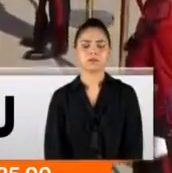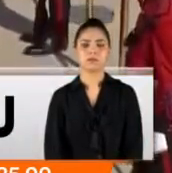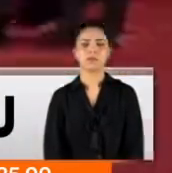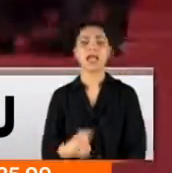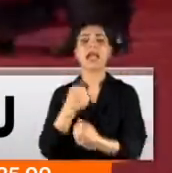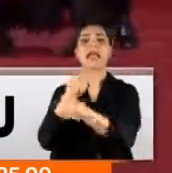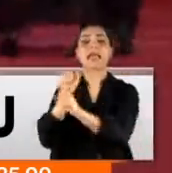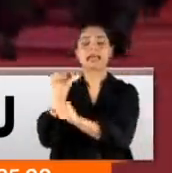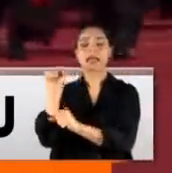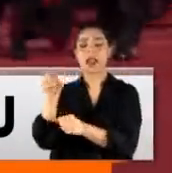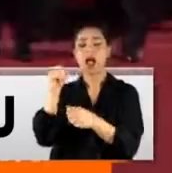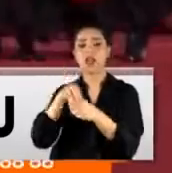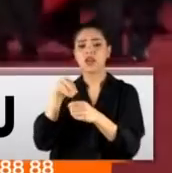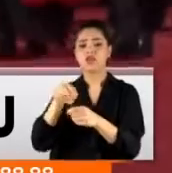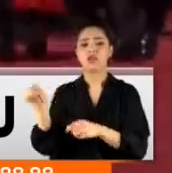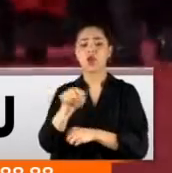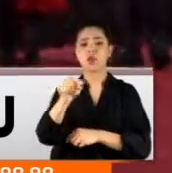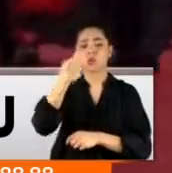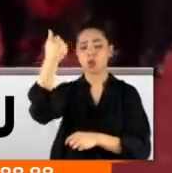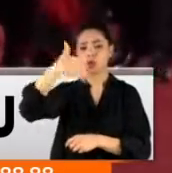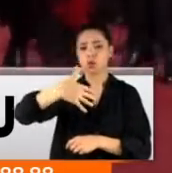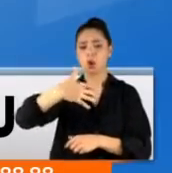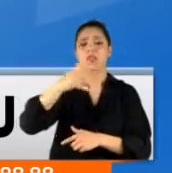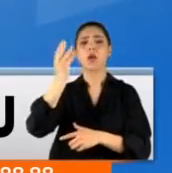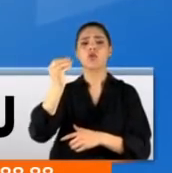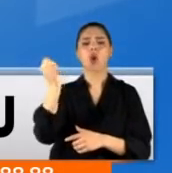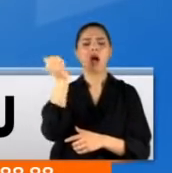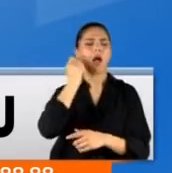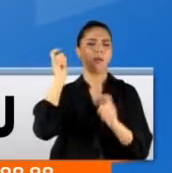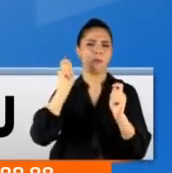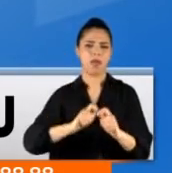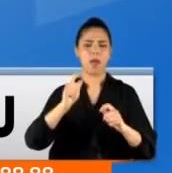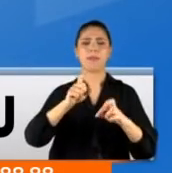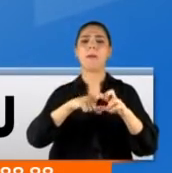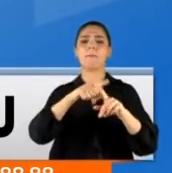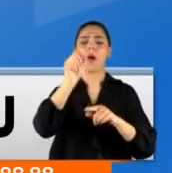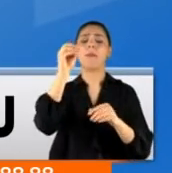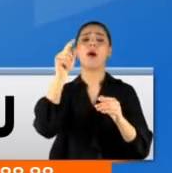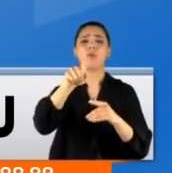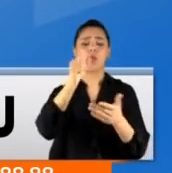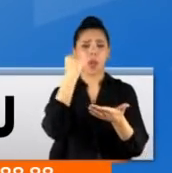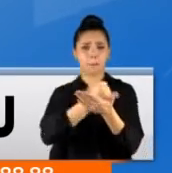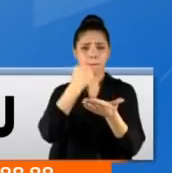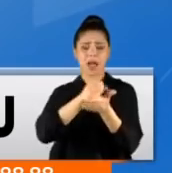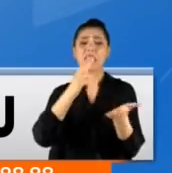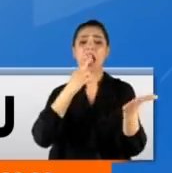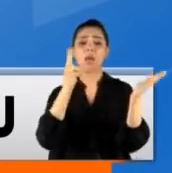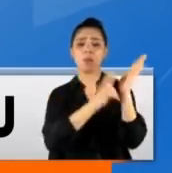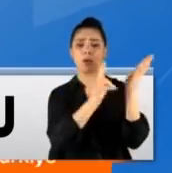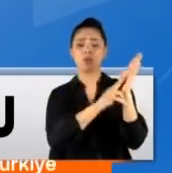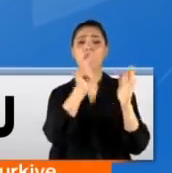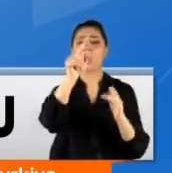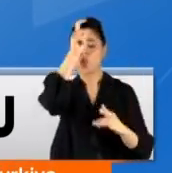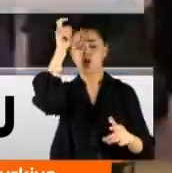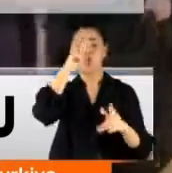Irak Bölgesel Kürt Yönetimi büyük bir skandala imza attı. Papa Francesco için basılan pulda Türkiye'nin doğusu Kürdistan